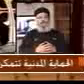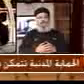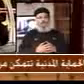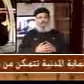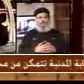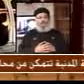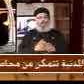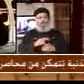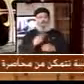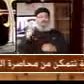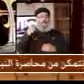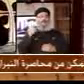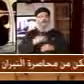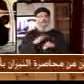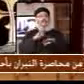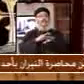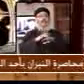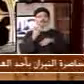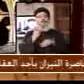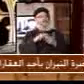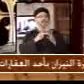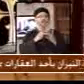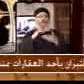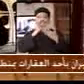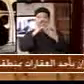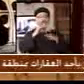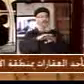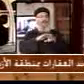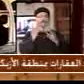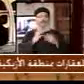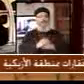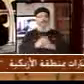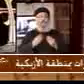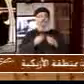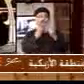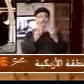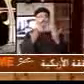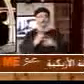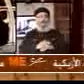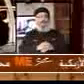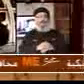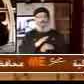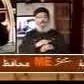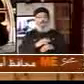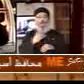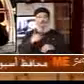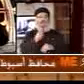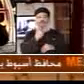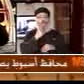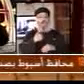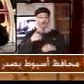طب كم عندك من الخدمة، خدمات اللي بتشتغل فيها وبتقدمها، خدمات التطوع بصفة